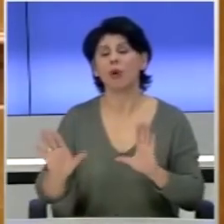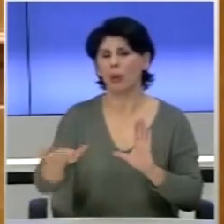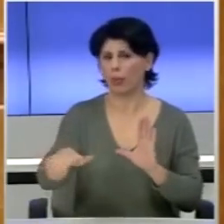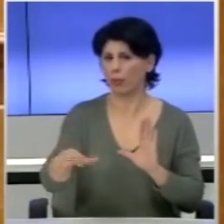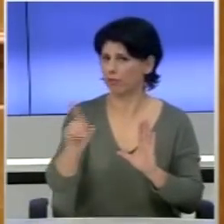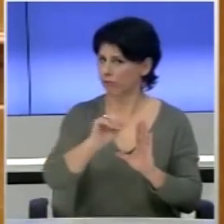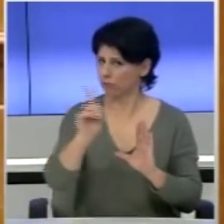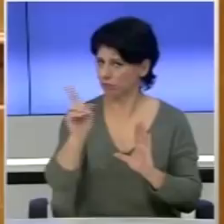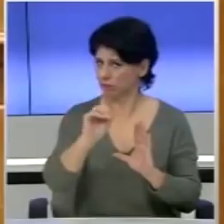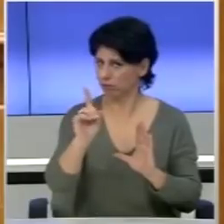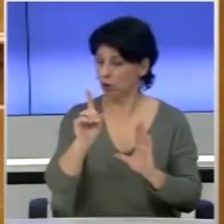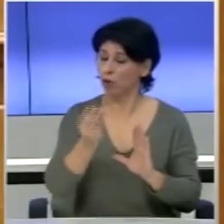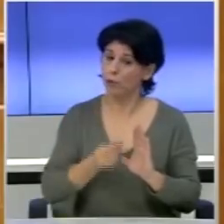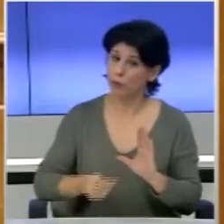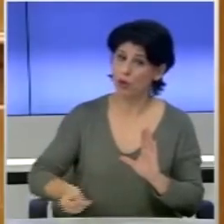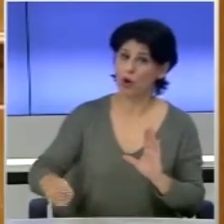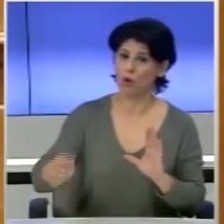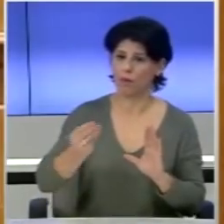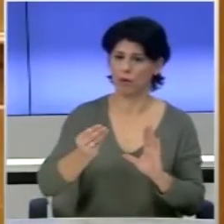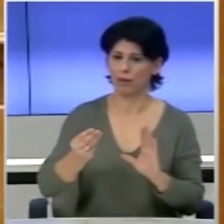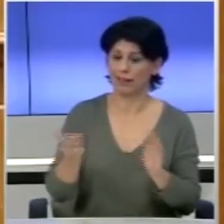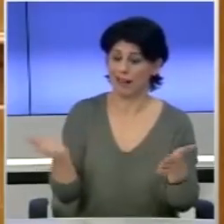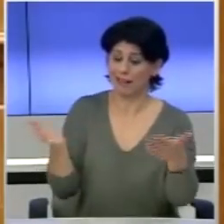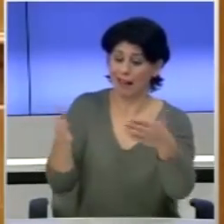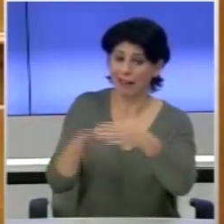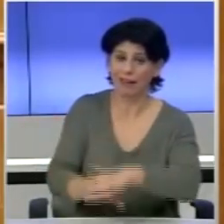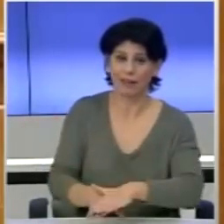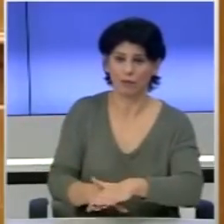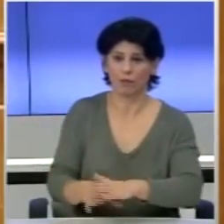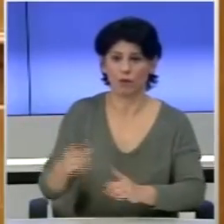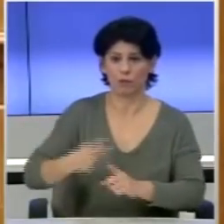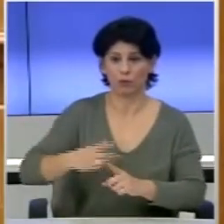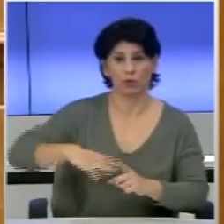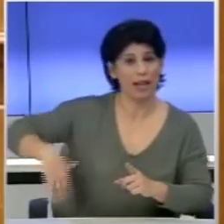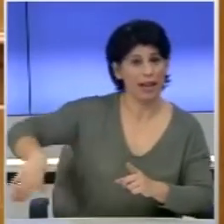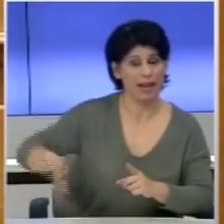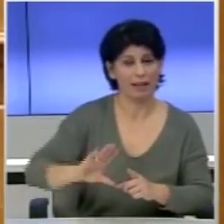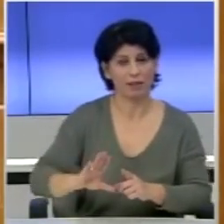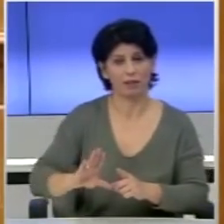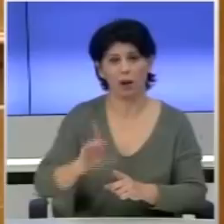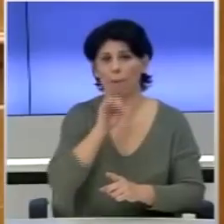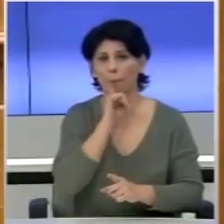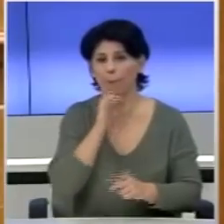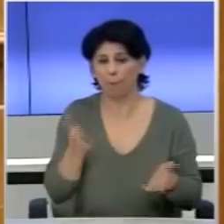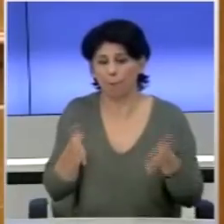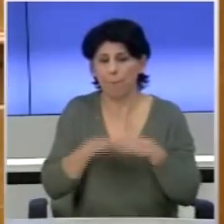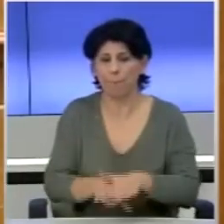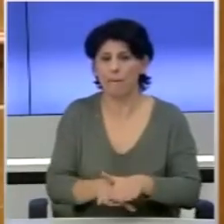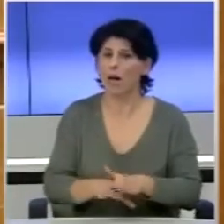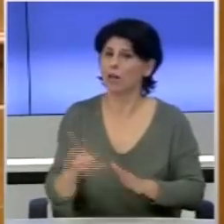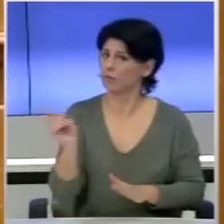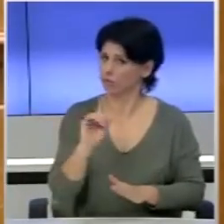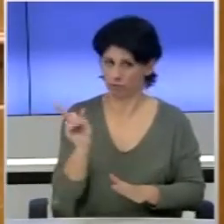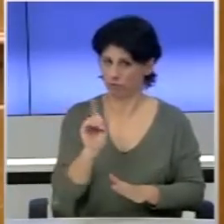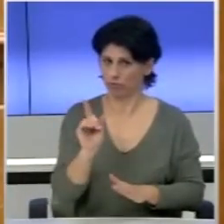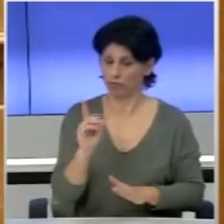υποτιμούμε, ούτε πολύ περισσότερο να τα αποκρύβουμε από τον ελληνικό λαό, να τα αποσιωπούμε. Δηλαδή ότι πρώτο η